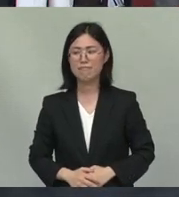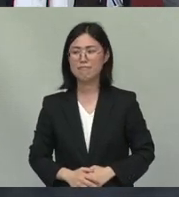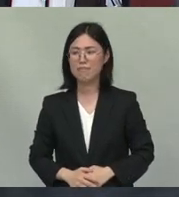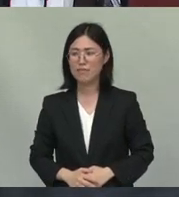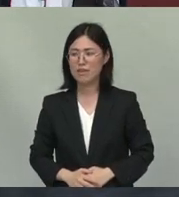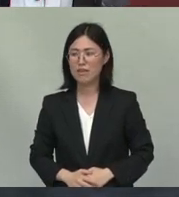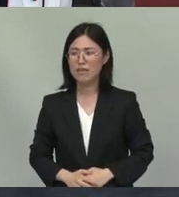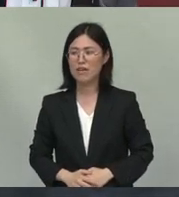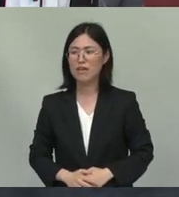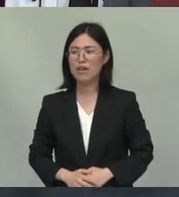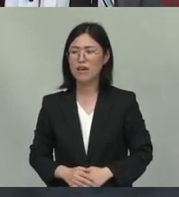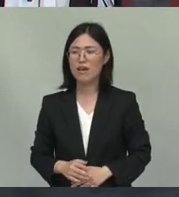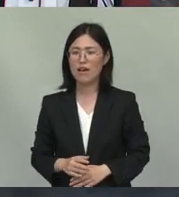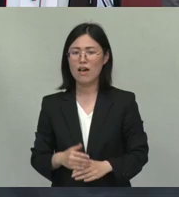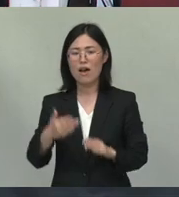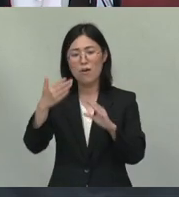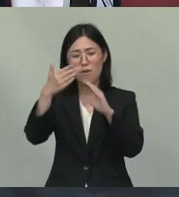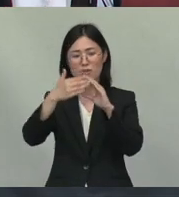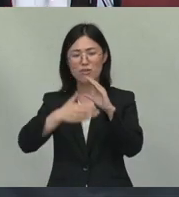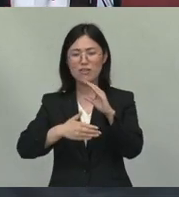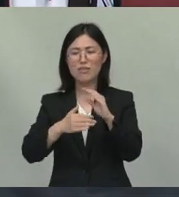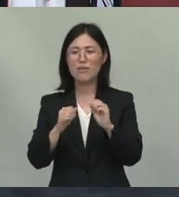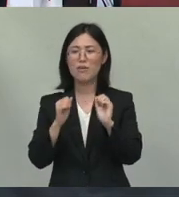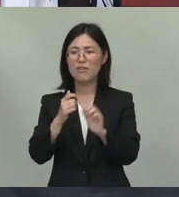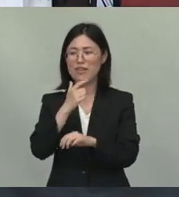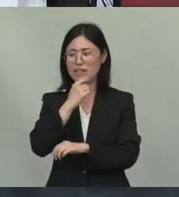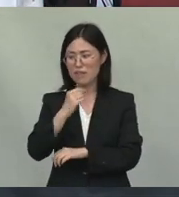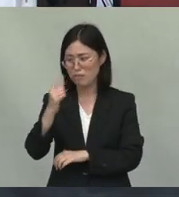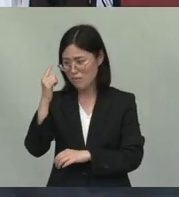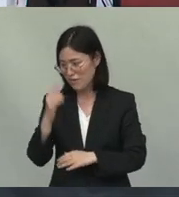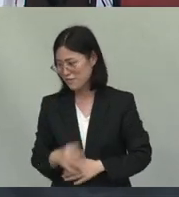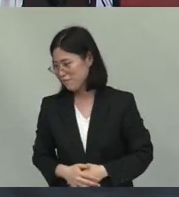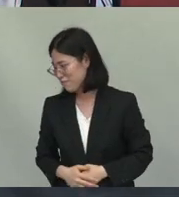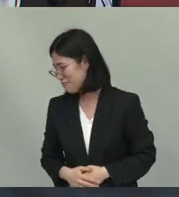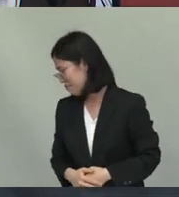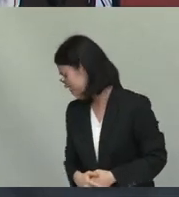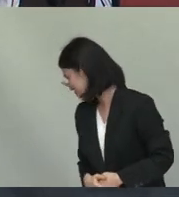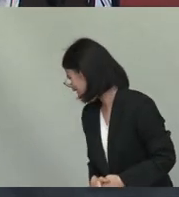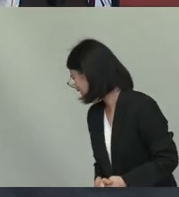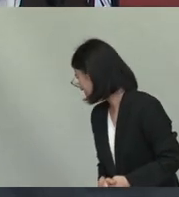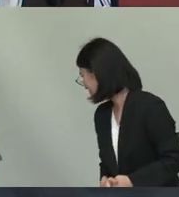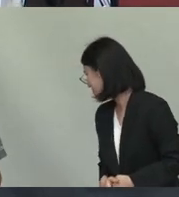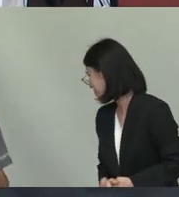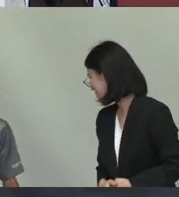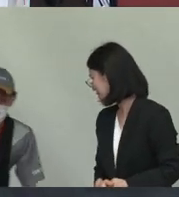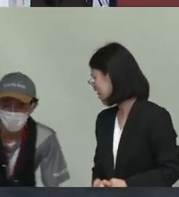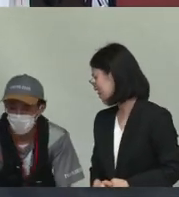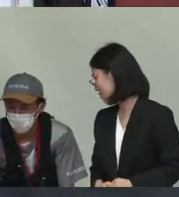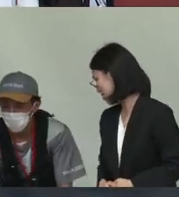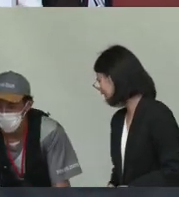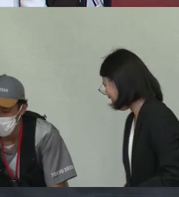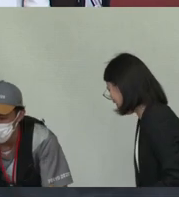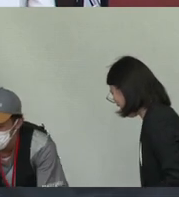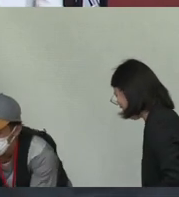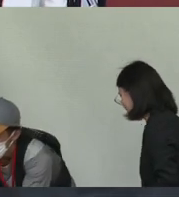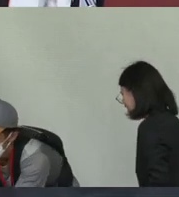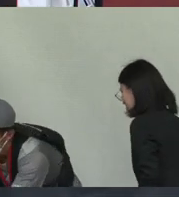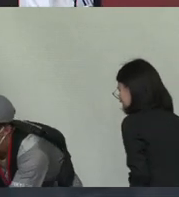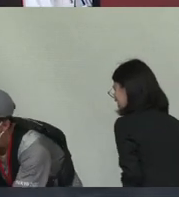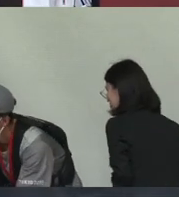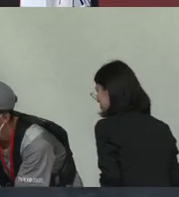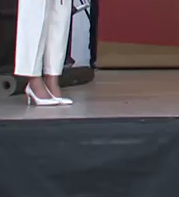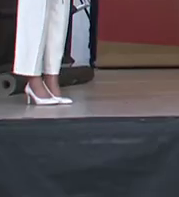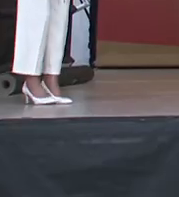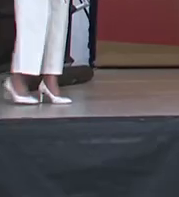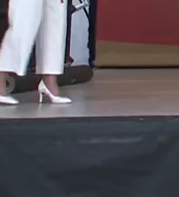それではこれよりフォトセッションへと進めてまいりたいと思います。それでは聖火皿を中心に市長と平沢さんお並びいただけ